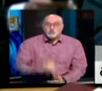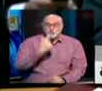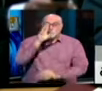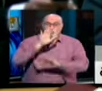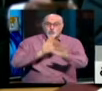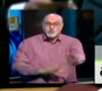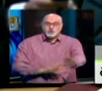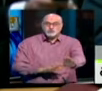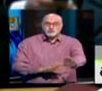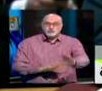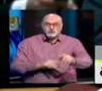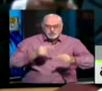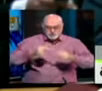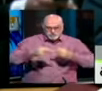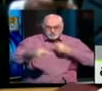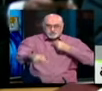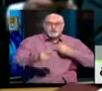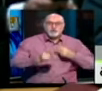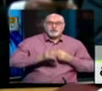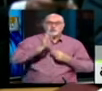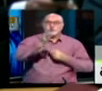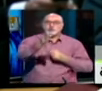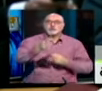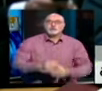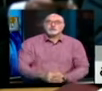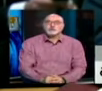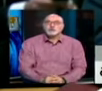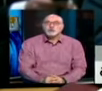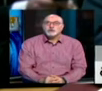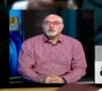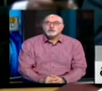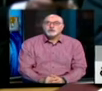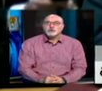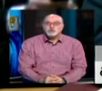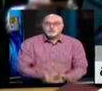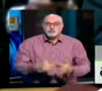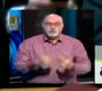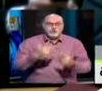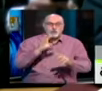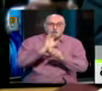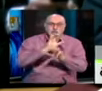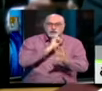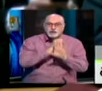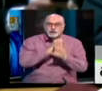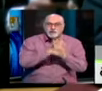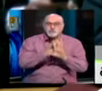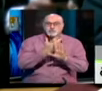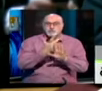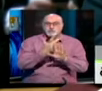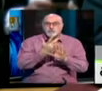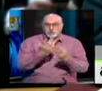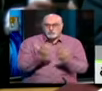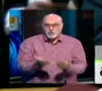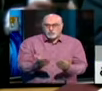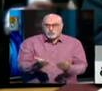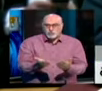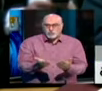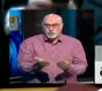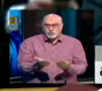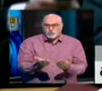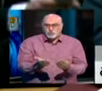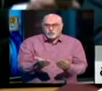أجيال المستقبل من مثل الفظائع المرتكبة الآن بغزة،